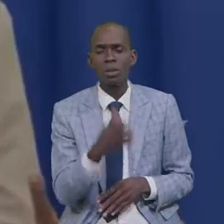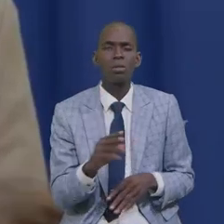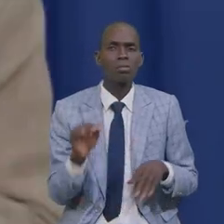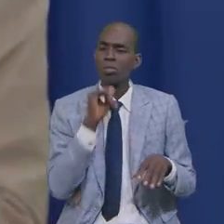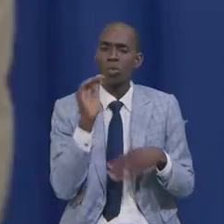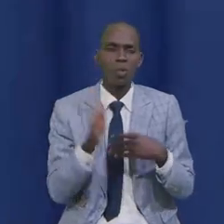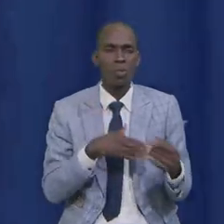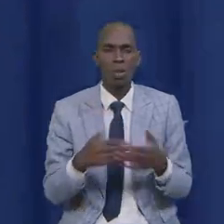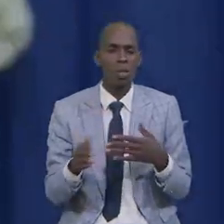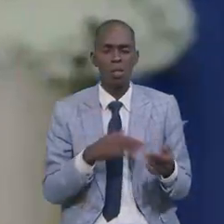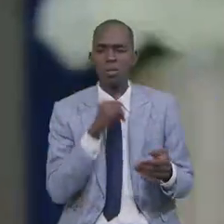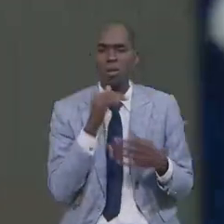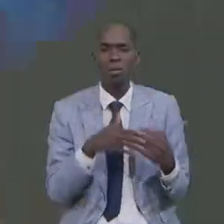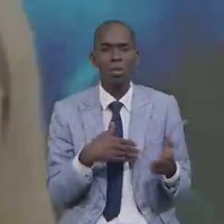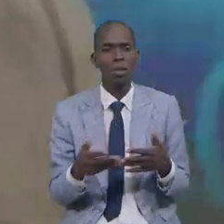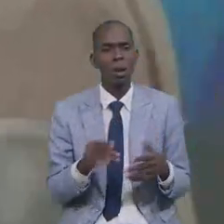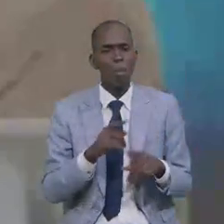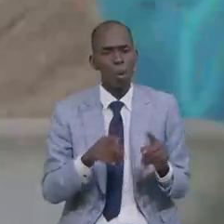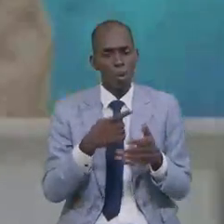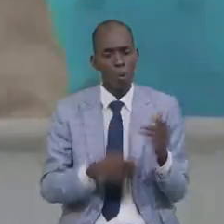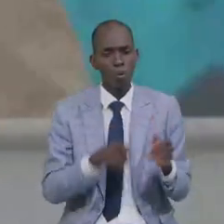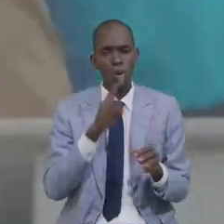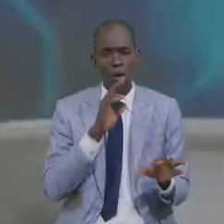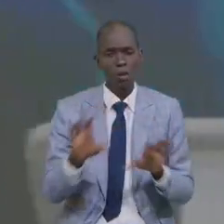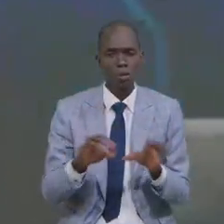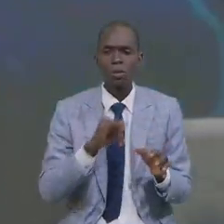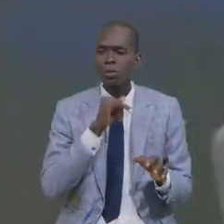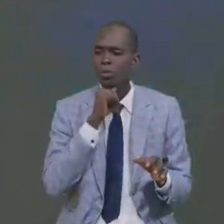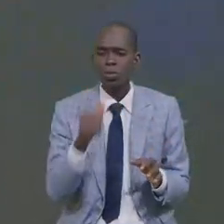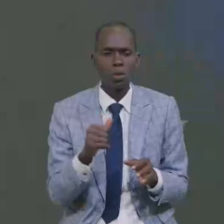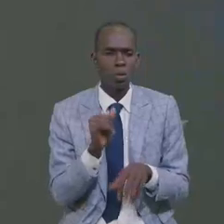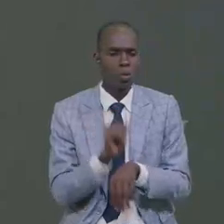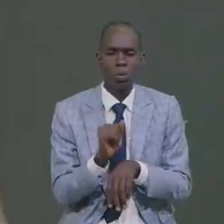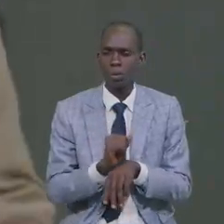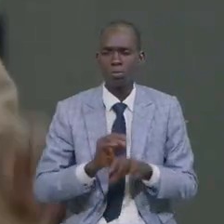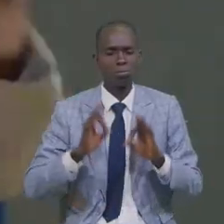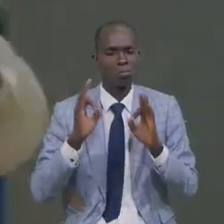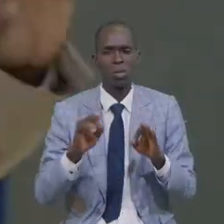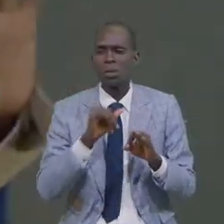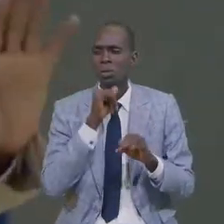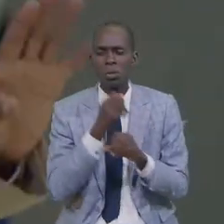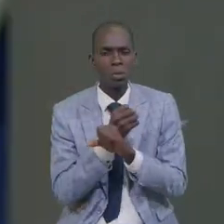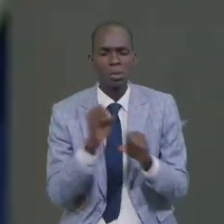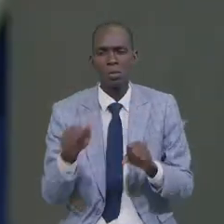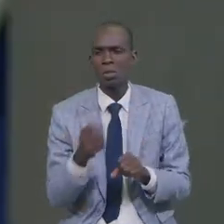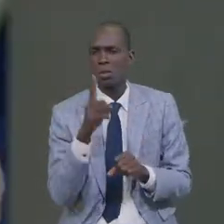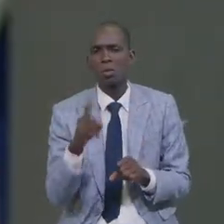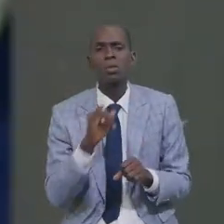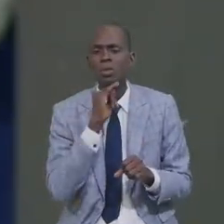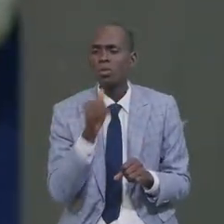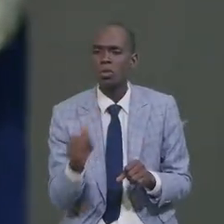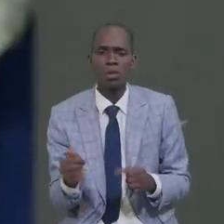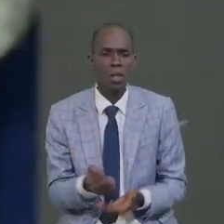Ça n'abat aucun arbre. Ça ne convainc aucun pécheur. Cela ne convertit